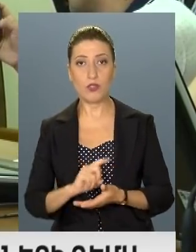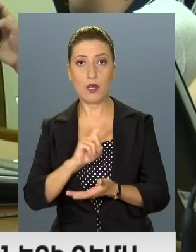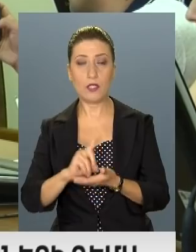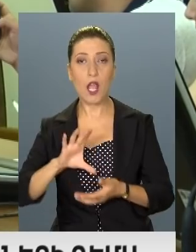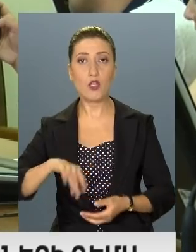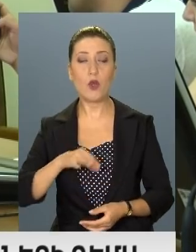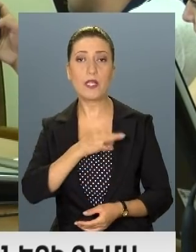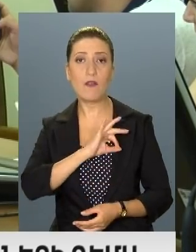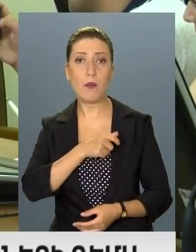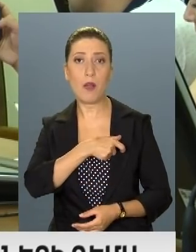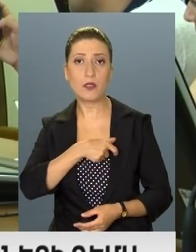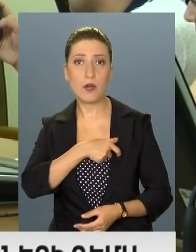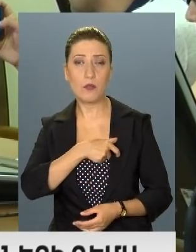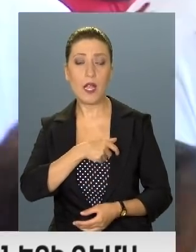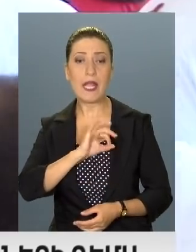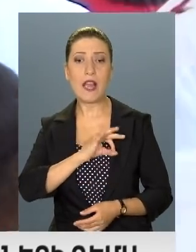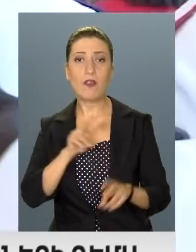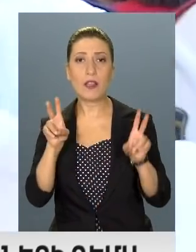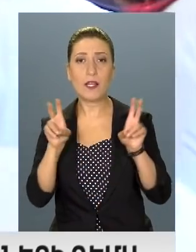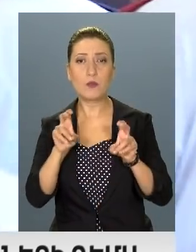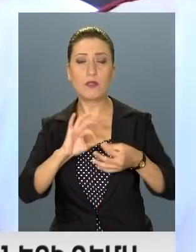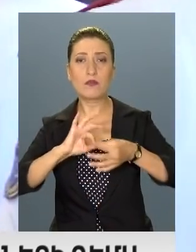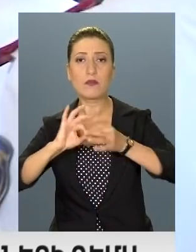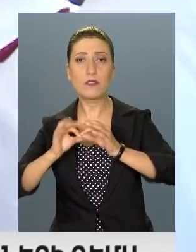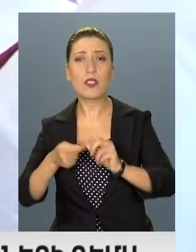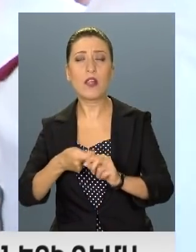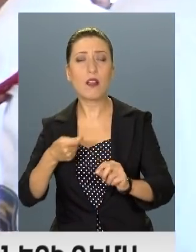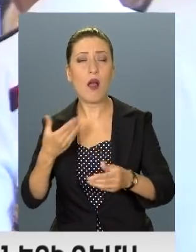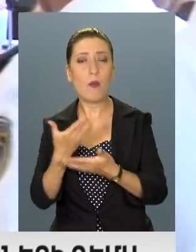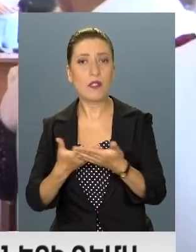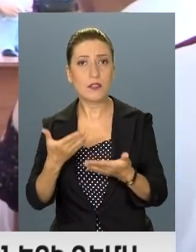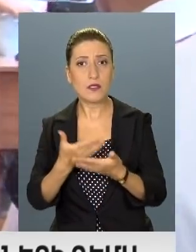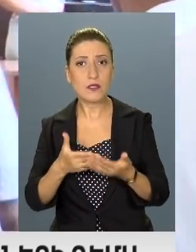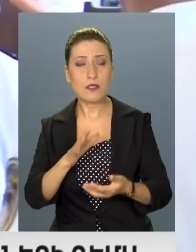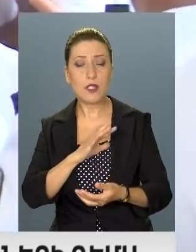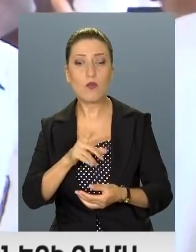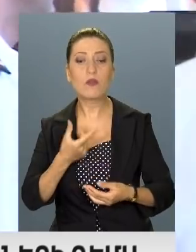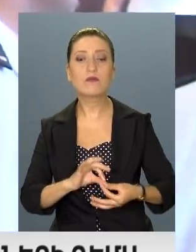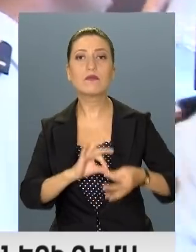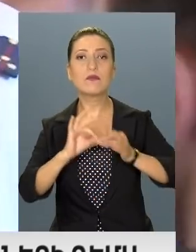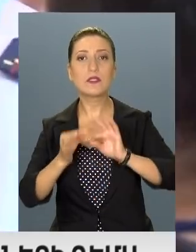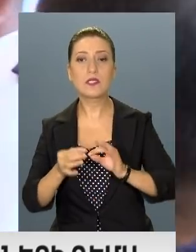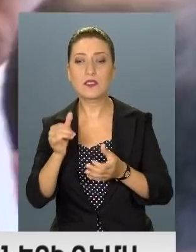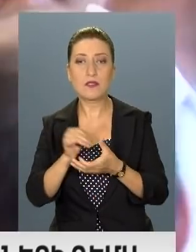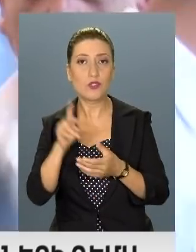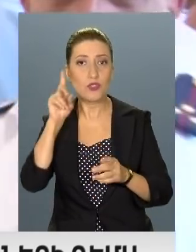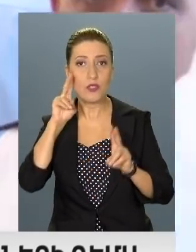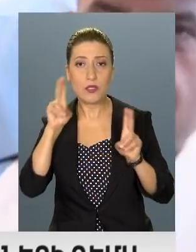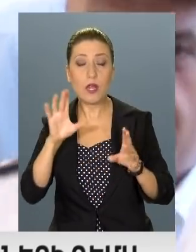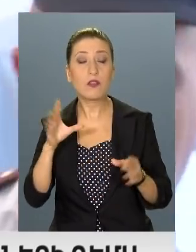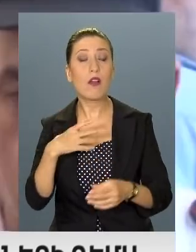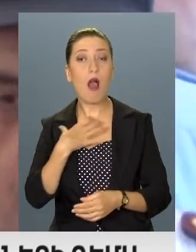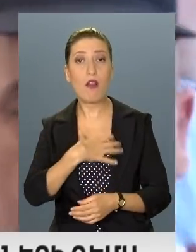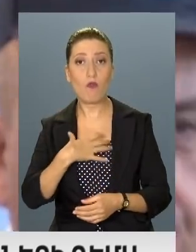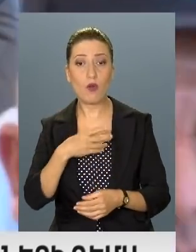իրավաբան պատգամավորը իրավական տերմիներով շատ երկար լրագրողներին բացատրեց, որ ամբողջ գործին ծանոթ չէ, իսկ դա կարևոր է գնահատական